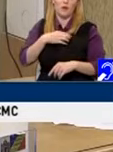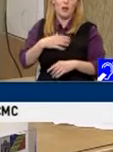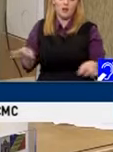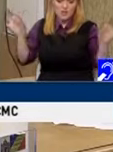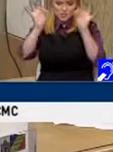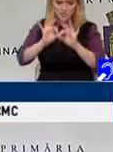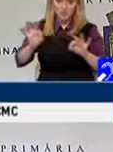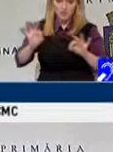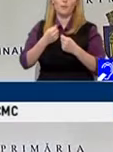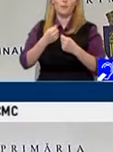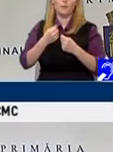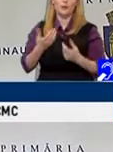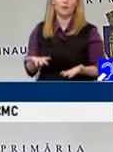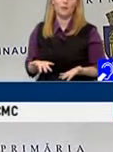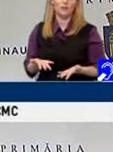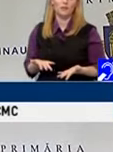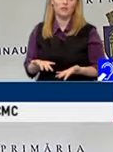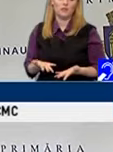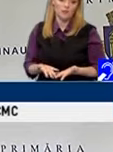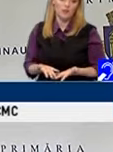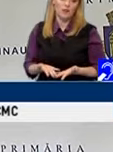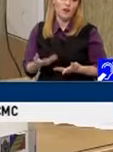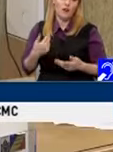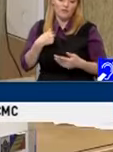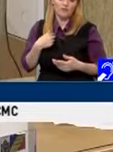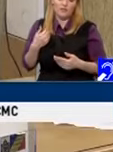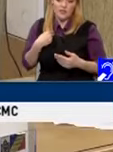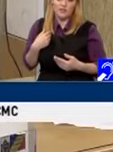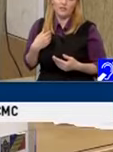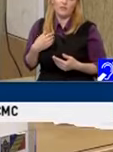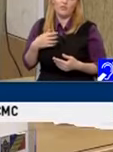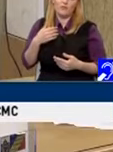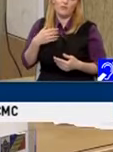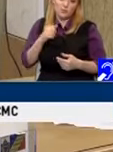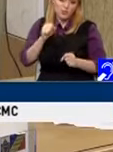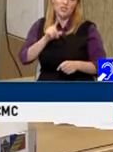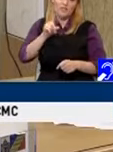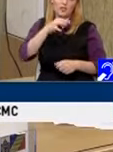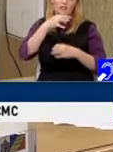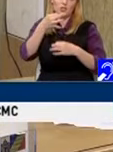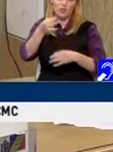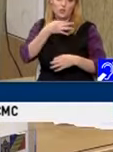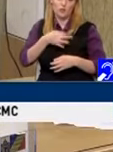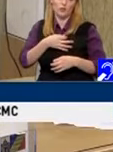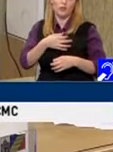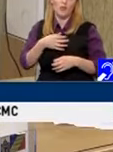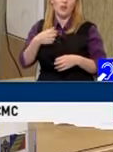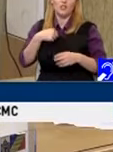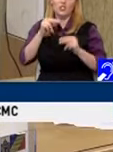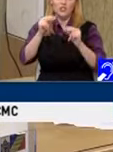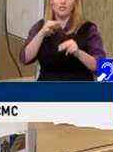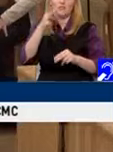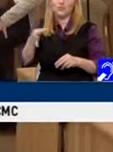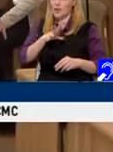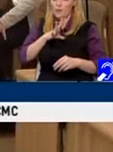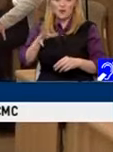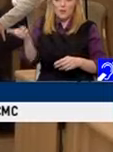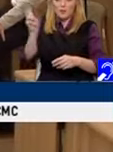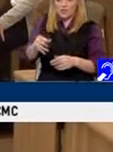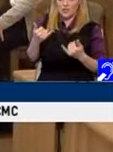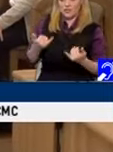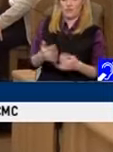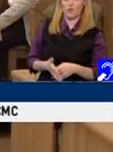dar suntem dispuși și avem nevoie să ne întâlnim, fiindcă nu vrem să vă vedem. Eu vă asigur că eu nu aș fi venit. Chiar